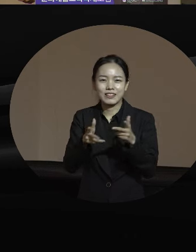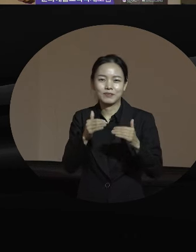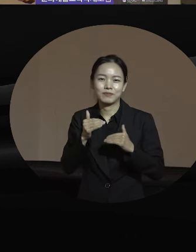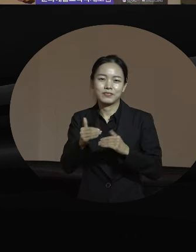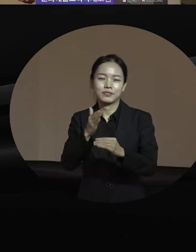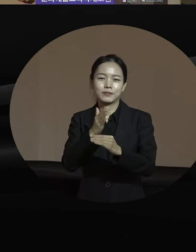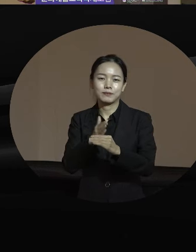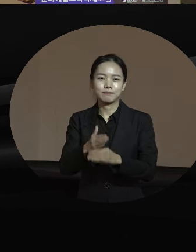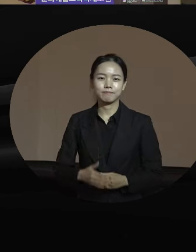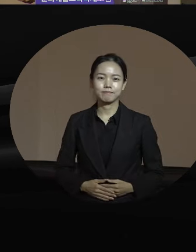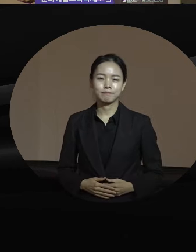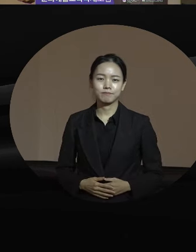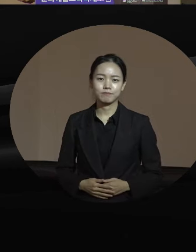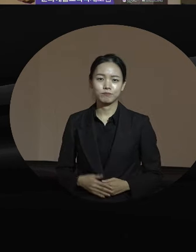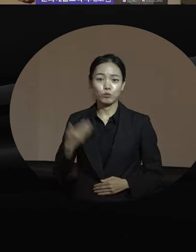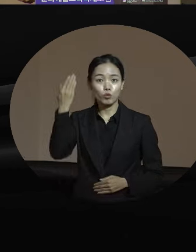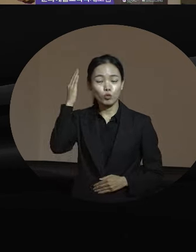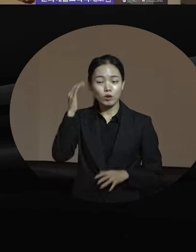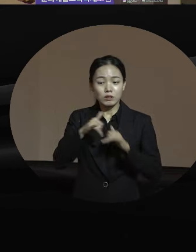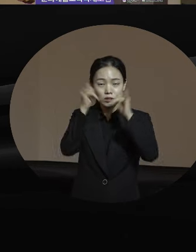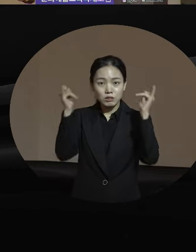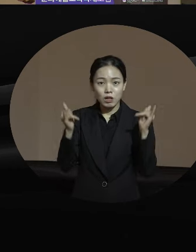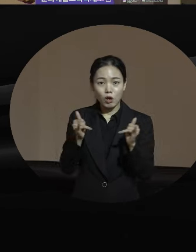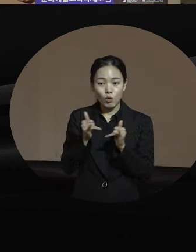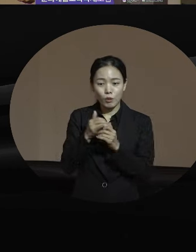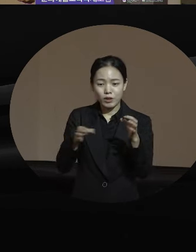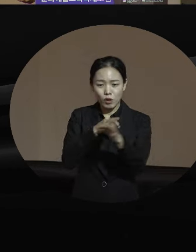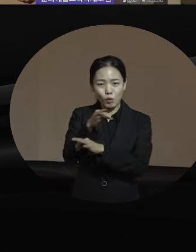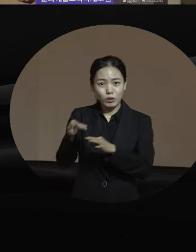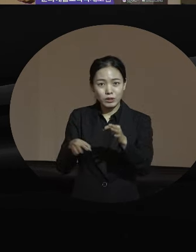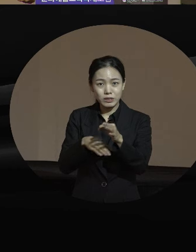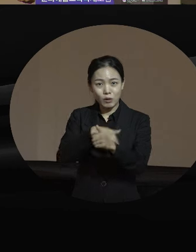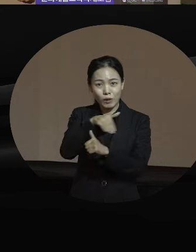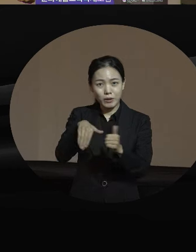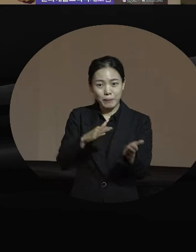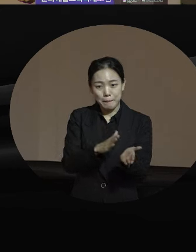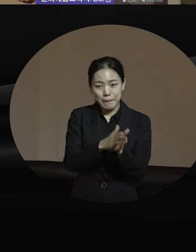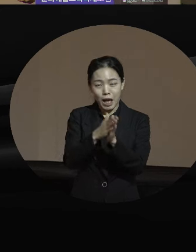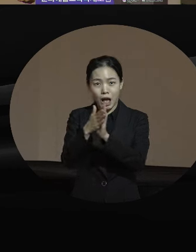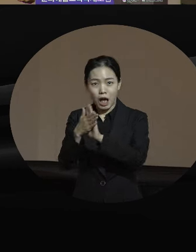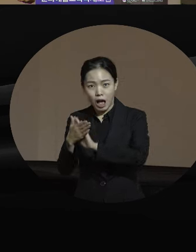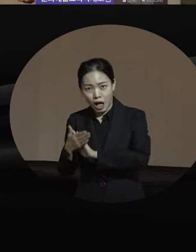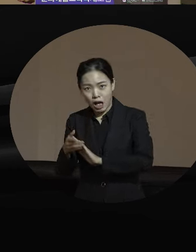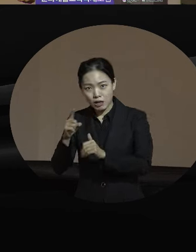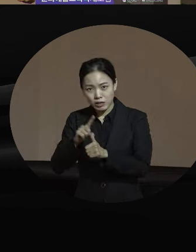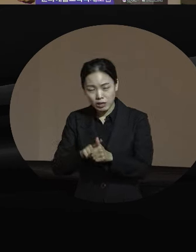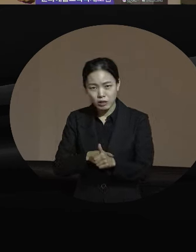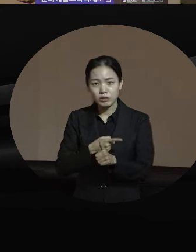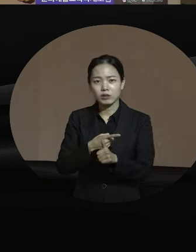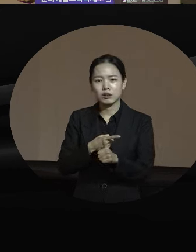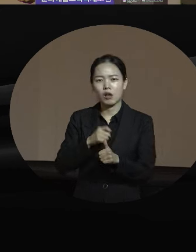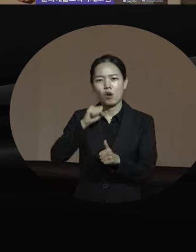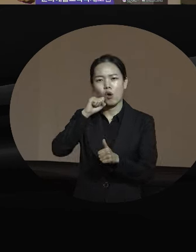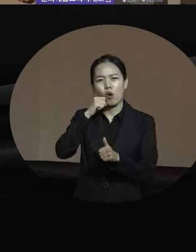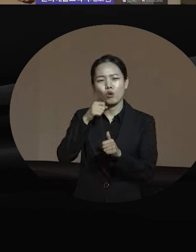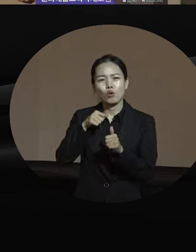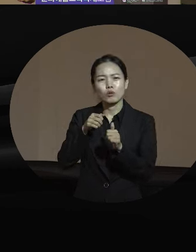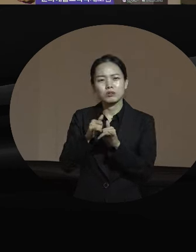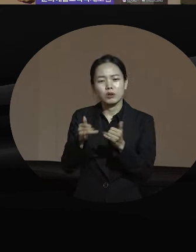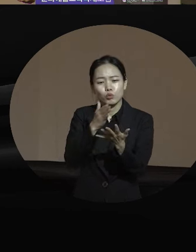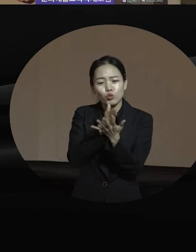최근에는 사회경제 인구 환경의 변화로 새로운 취약계층과 사각지대 그리고 복합 위기층이 증가하면서 취약계층의 범위가